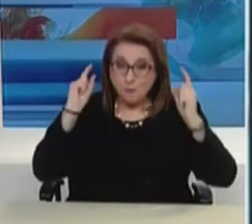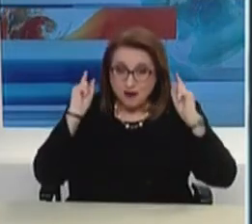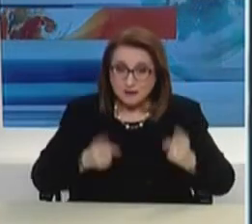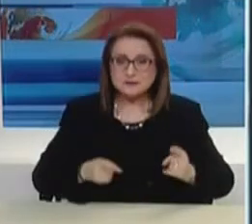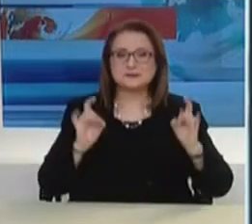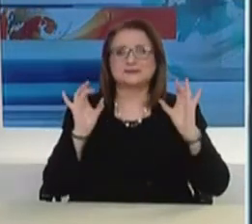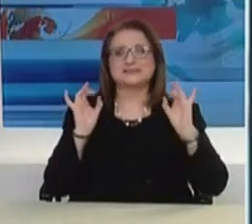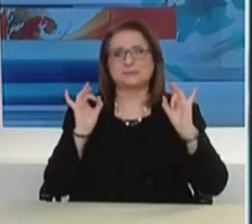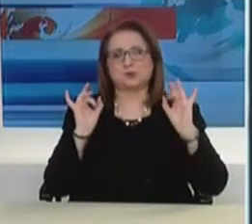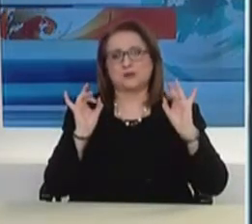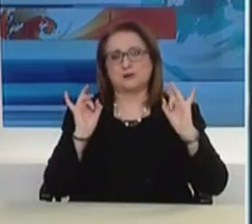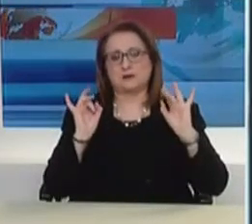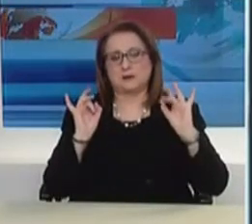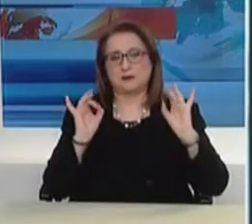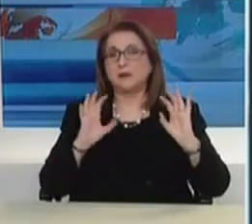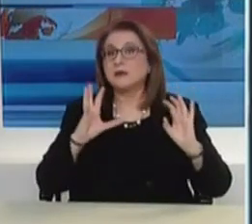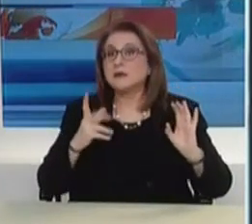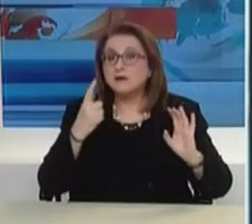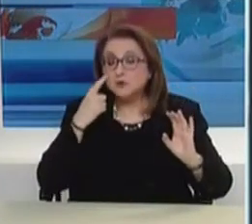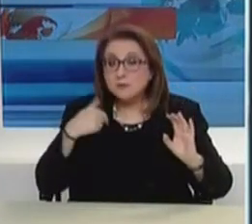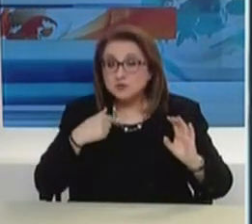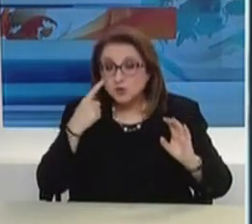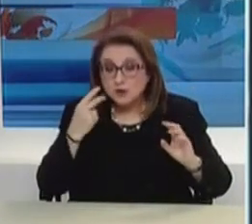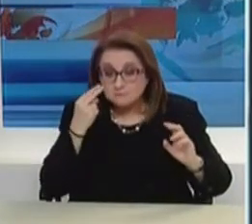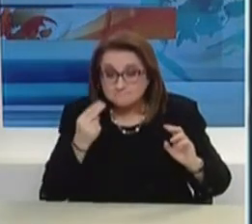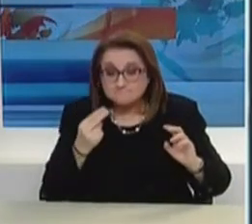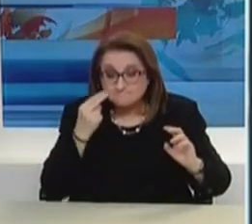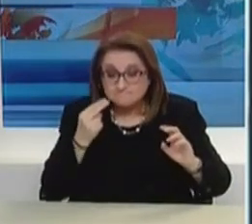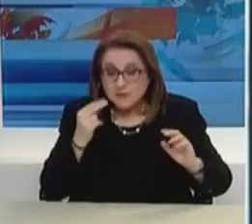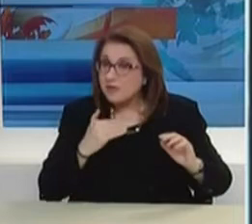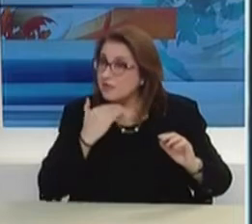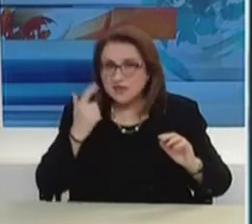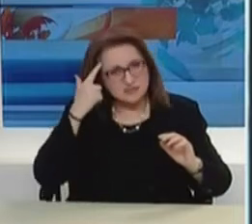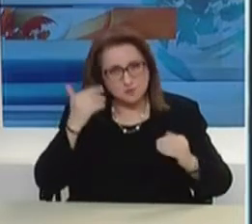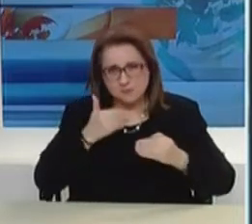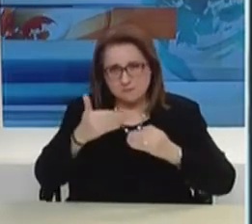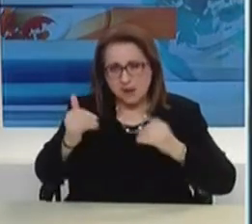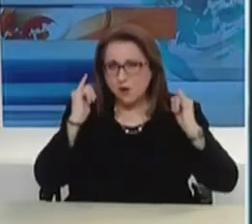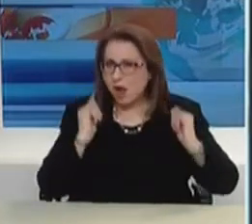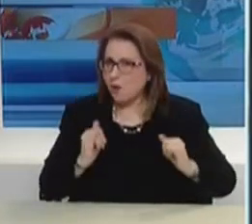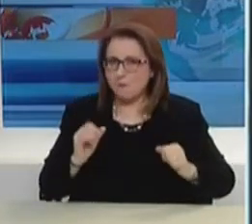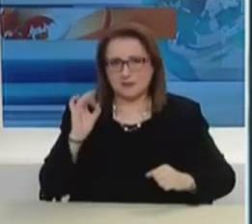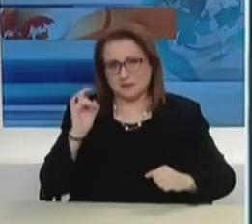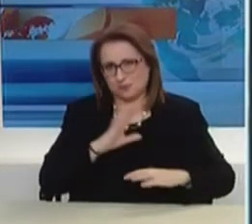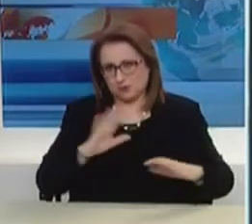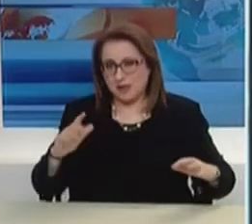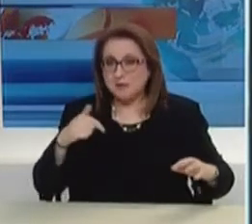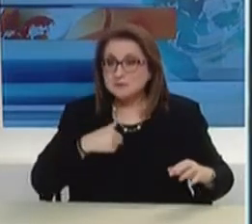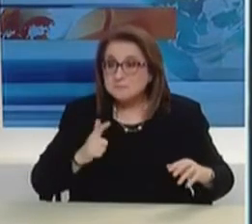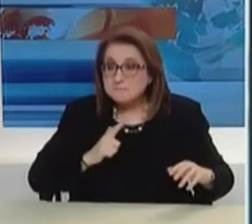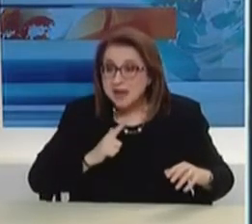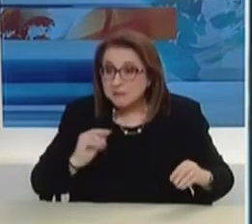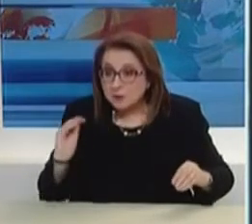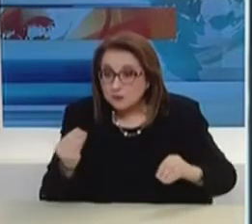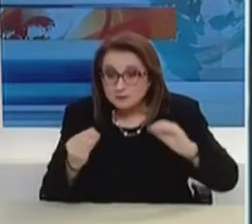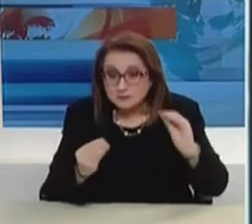έχει κριθεί ακόμα. Γι' αυτό και παρακολουθούμε στενά κάθε εξέλιξη, κάθε αλλαγή στα δεδομένα και είμαστε έτοιμοι να λάβουμε όλα τα αναγκαία